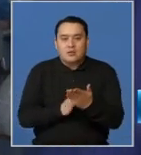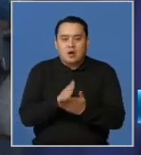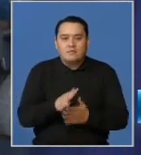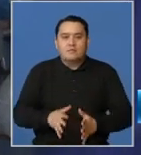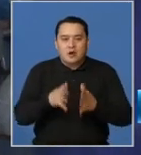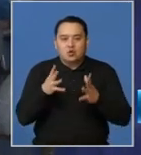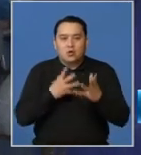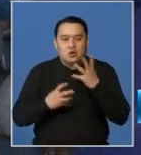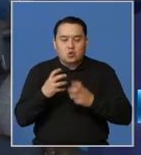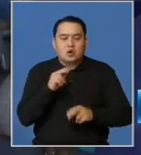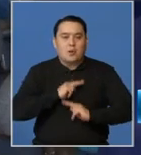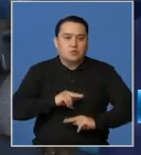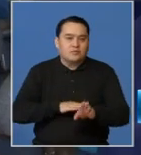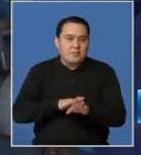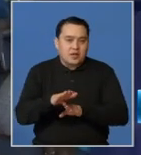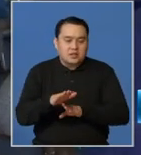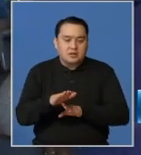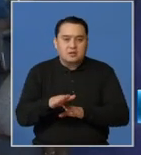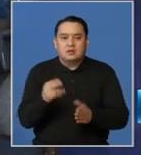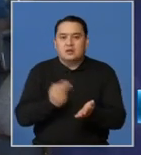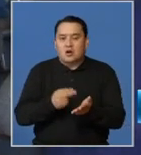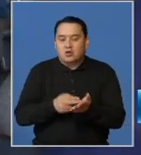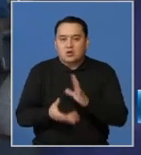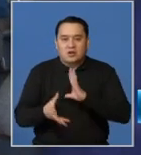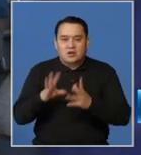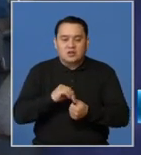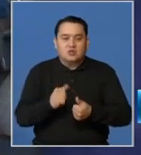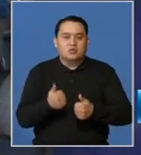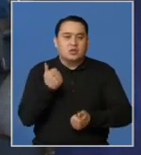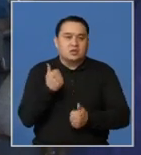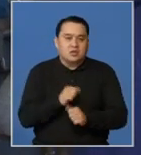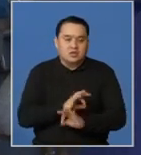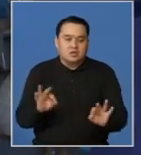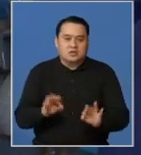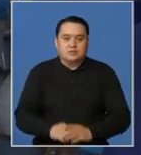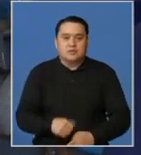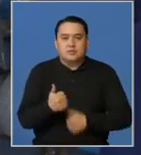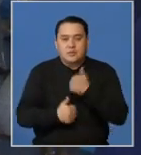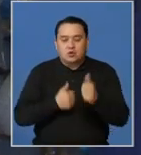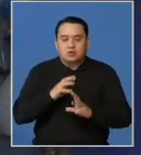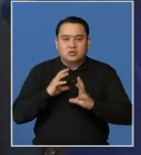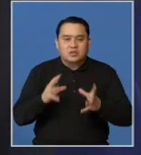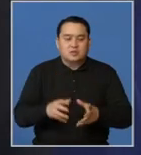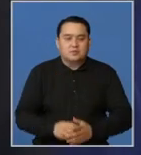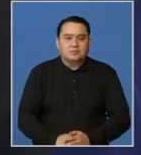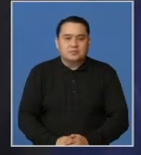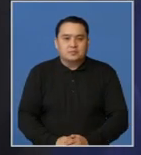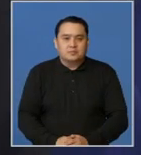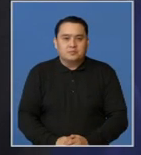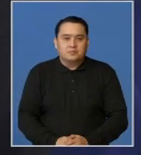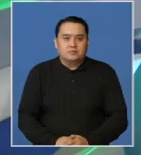проделана серьезная работа, о чем свидетельствуют блестящие результаты выступлений наших спортсменок на различных мировых первенствах.